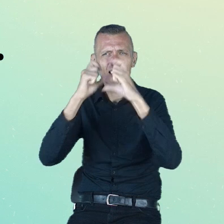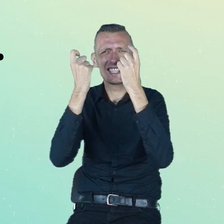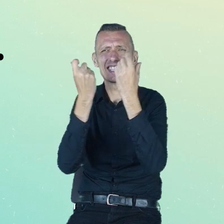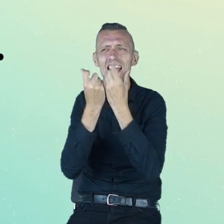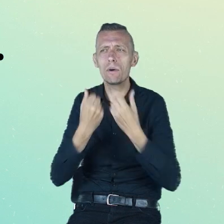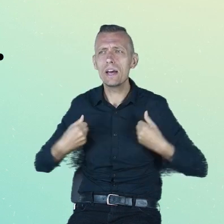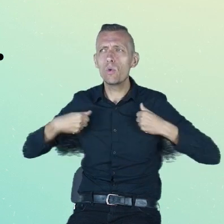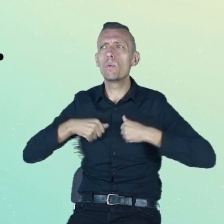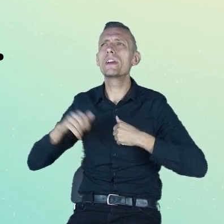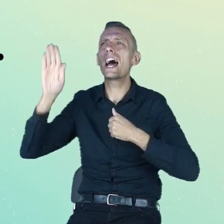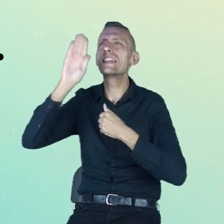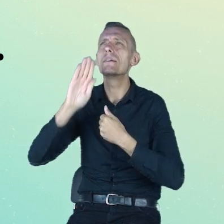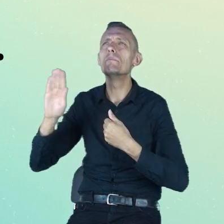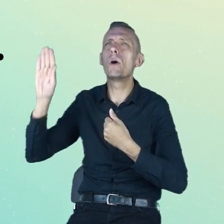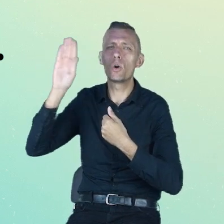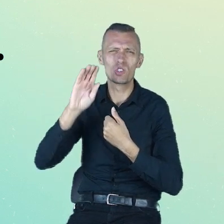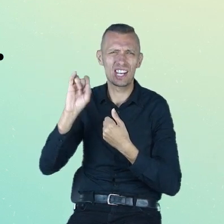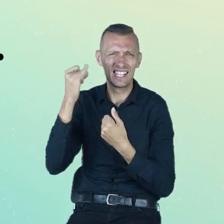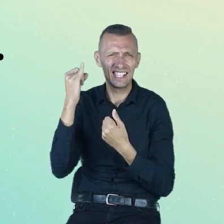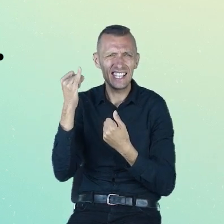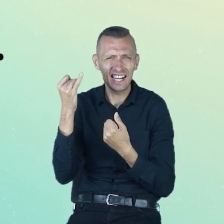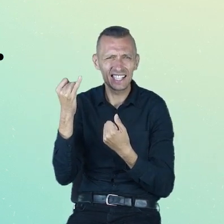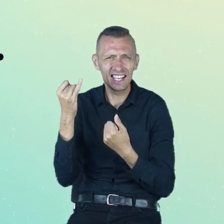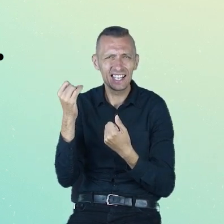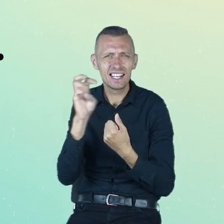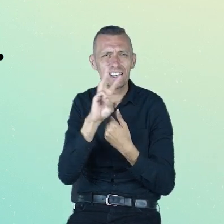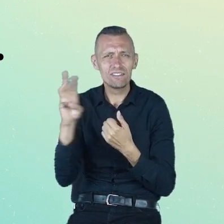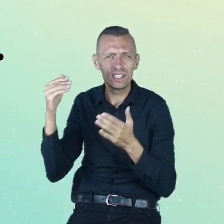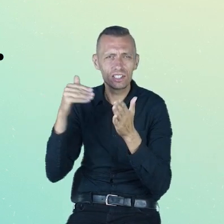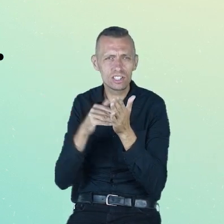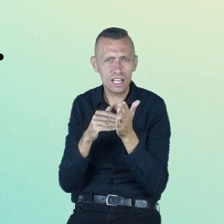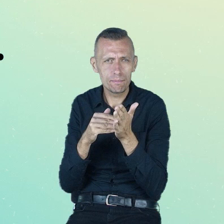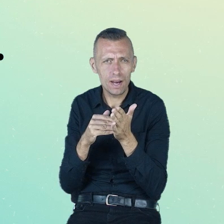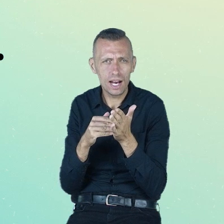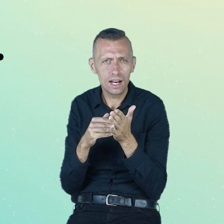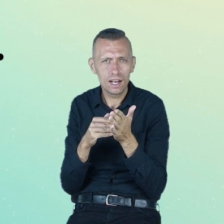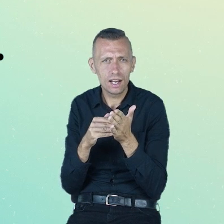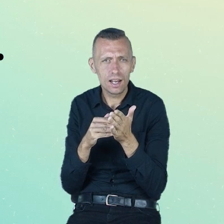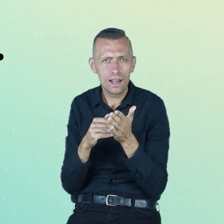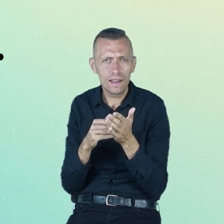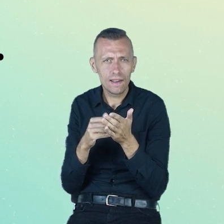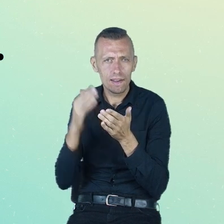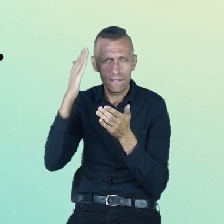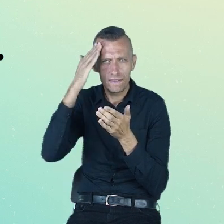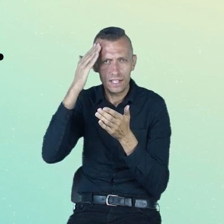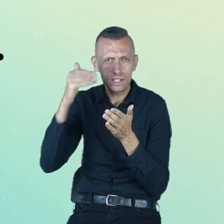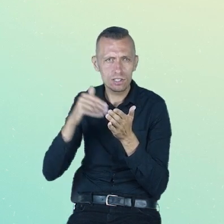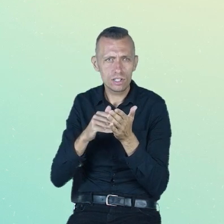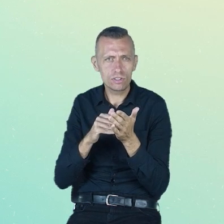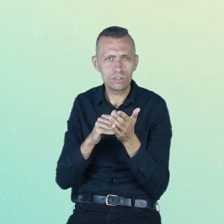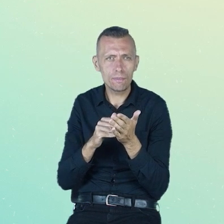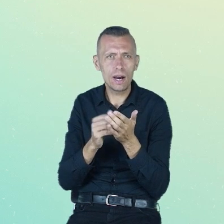Musicie wiedzieć, jak stawić opór w krytycznej chwili i jak wyjść z potyczek zwycięską. Stańcie zatem z